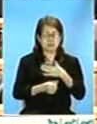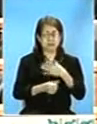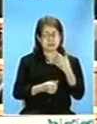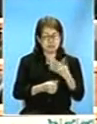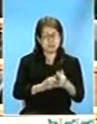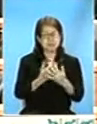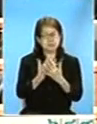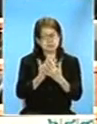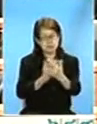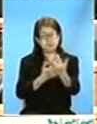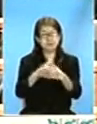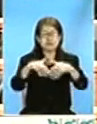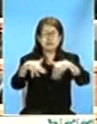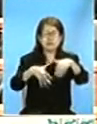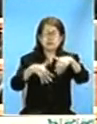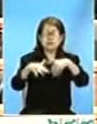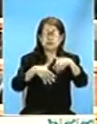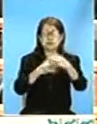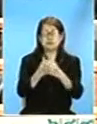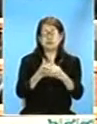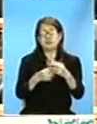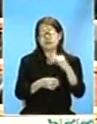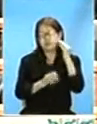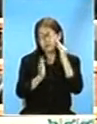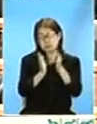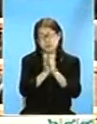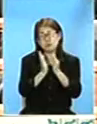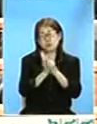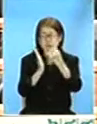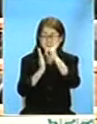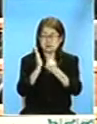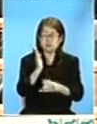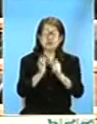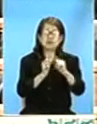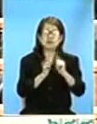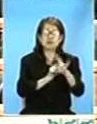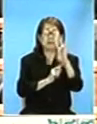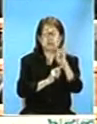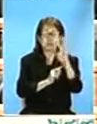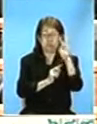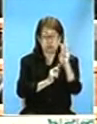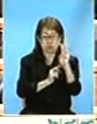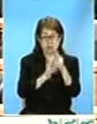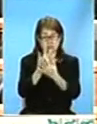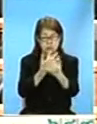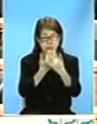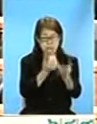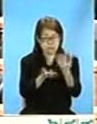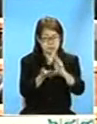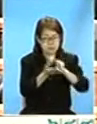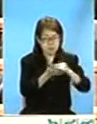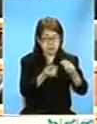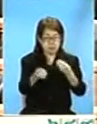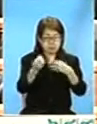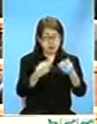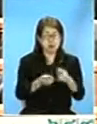รับฟังความคิดเห็นของพี่น้องประชาชนทั้ง76จังหวัดทั่วประเทศส่งผลโดยคณะกรรมการวิส